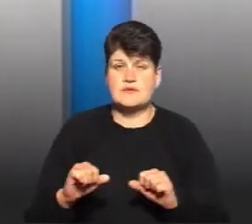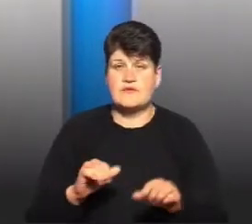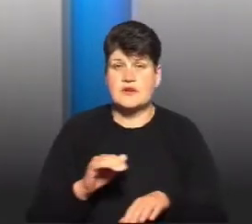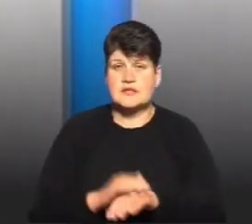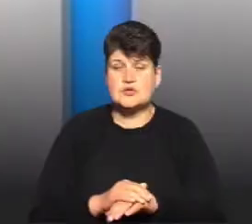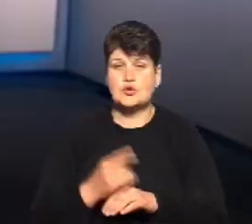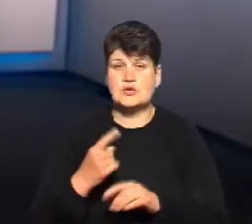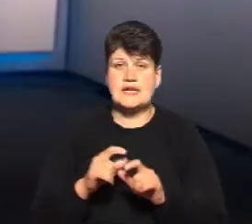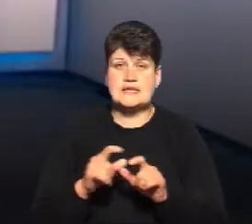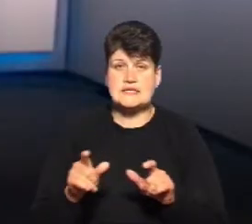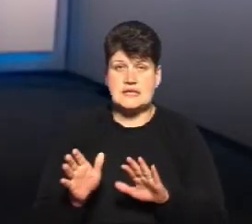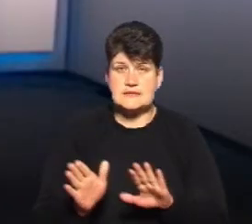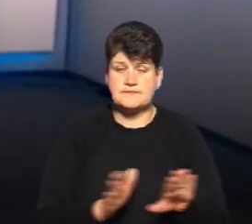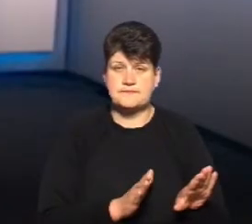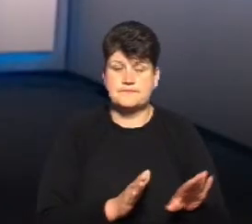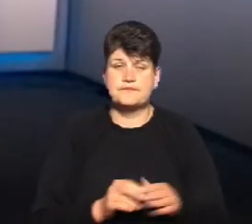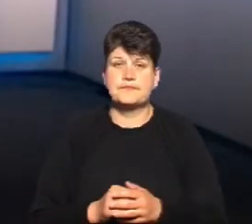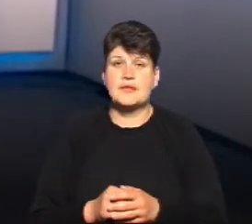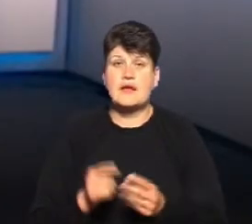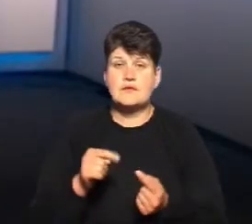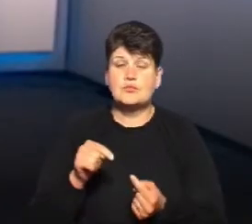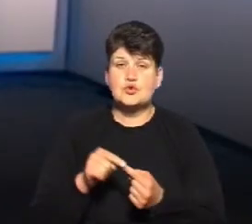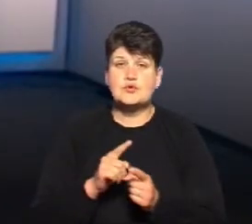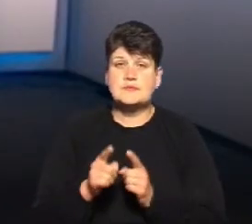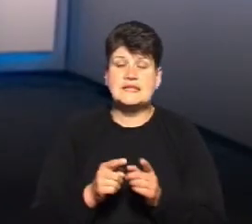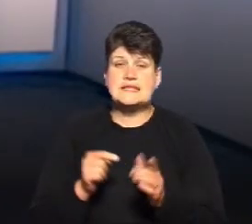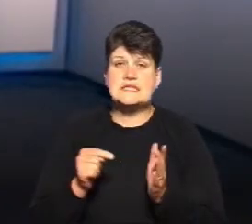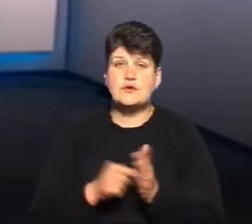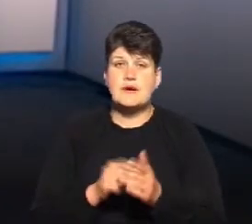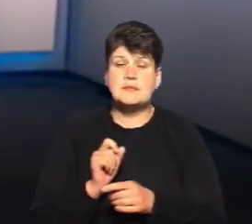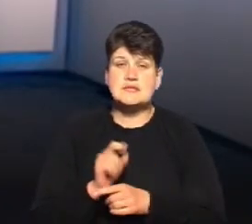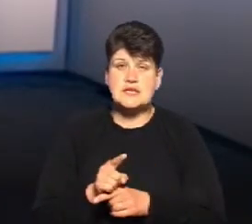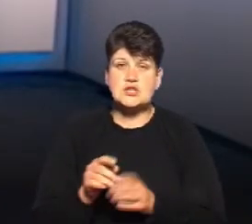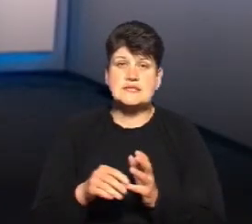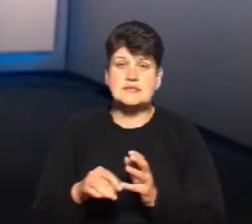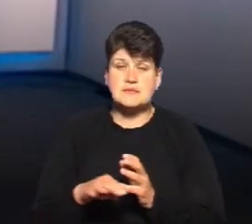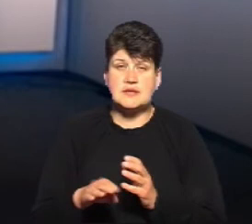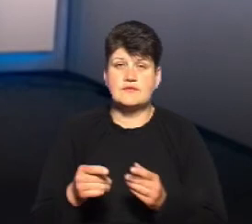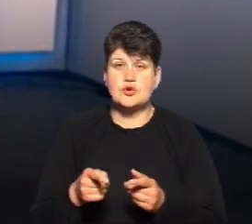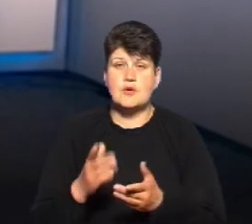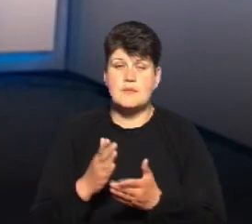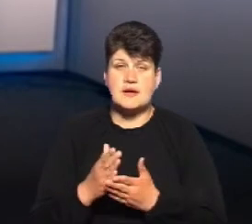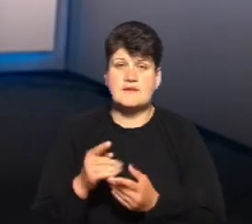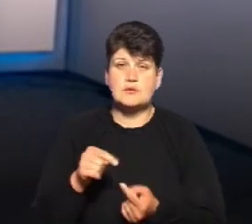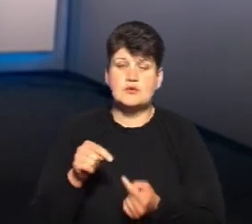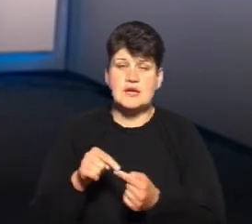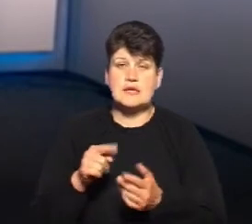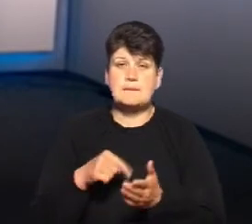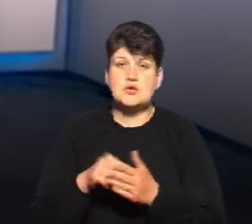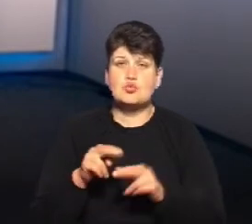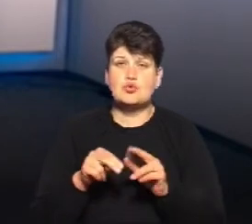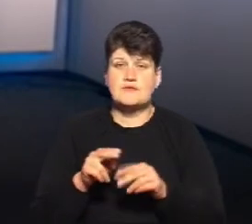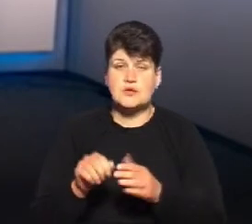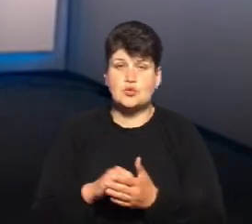відійшла. Відповідно, для того, щоб змінити цільове призначення будь-якої земельної ділянки, вона має перші відповідати містобудівній документації. Якщо немає